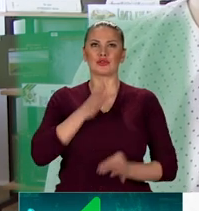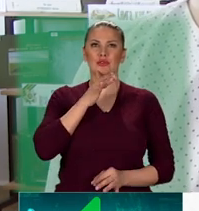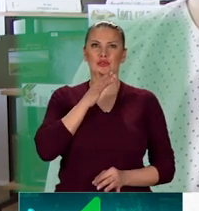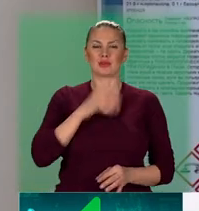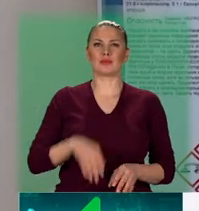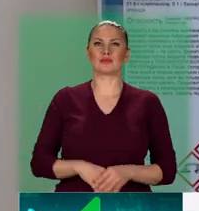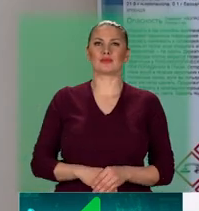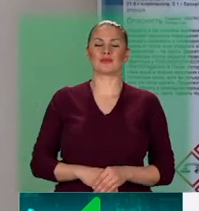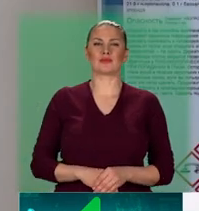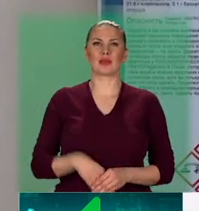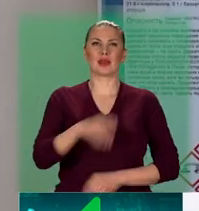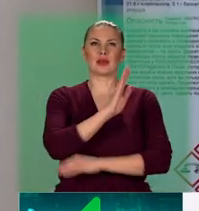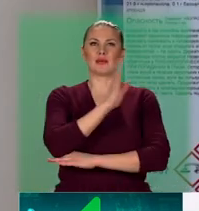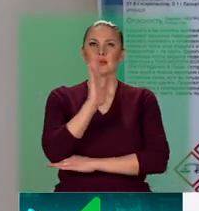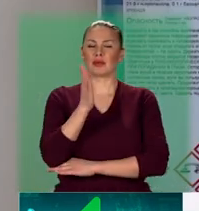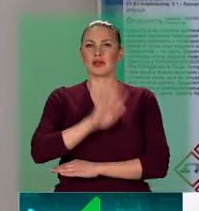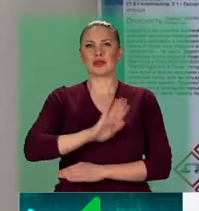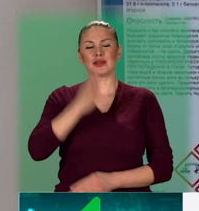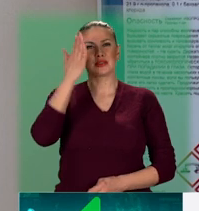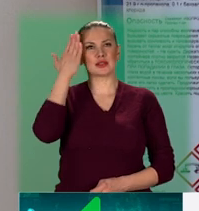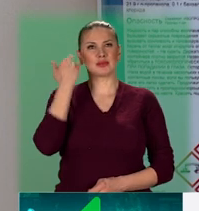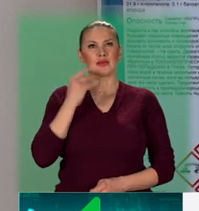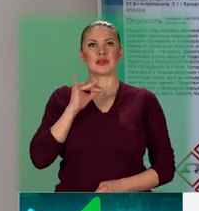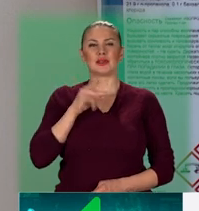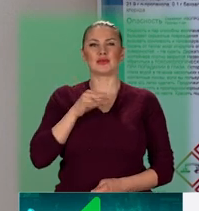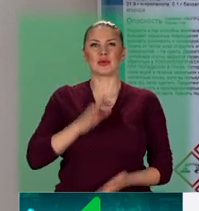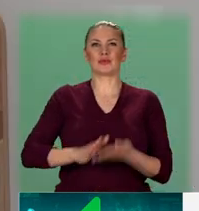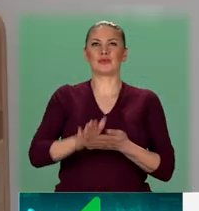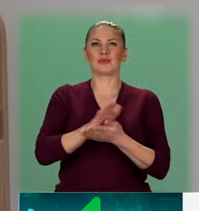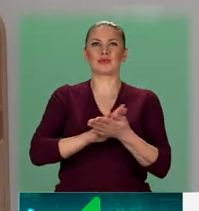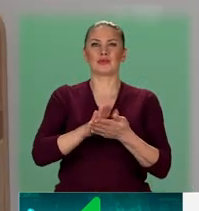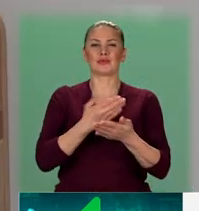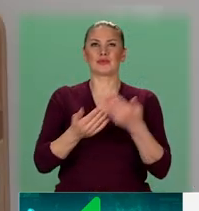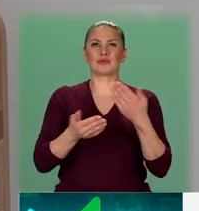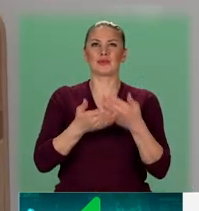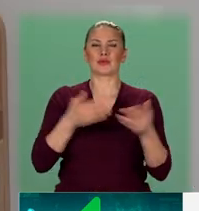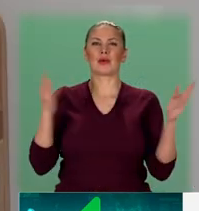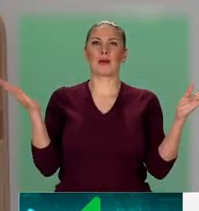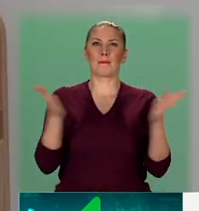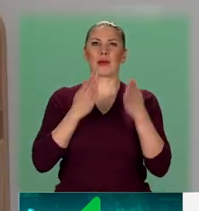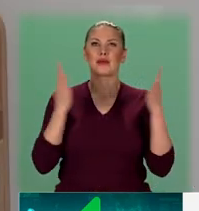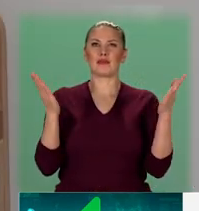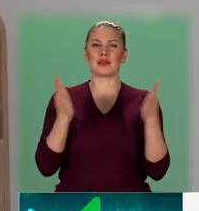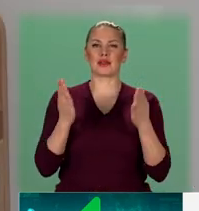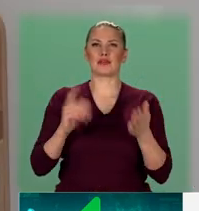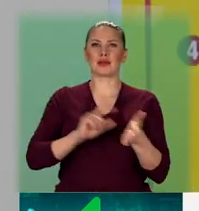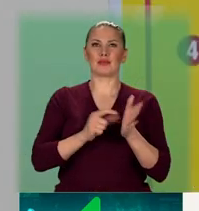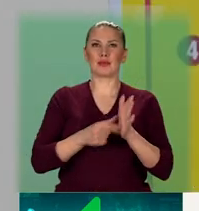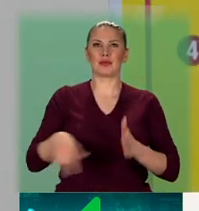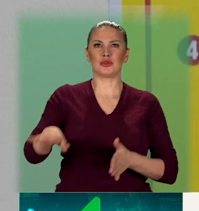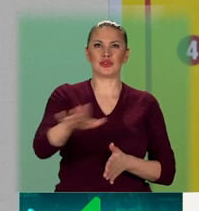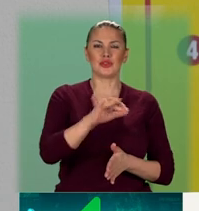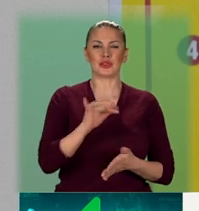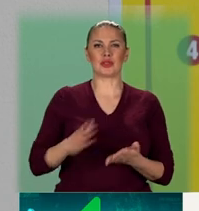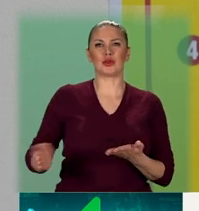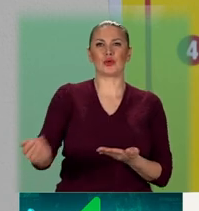обстановкой в стране. Библиотекари не забывают и про дезинфекцию рук антисептиками, проветривание помещений, обработку рабочих